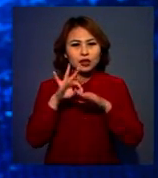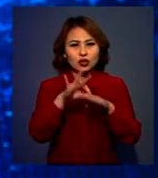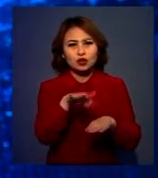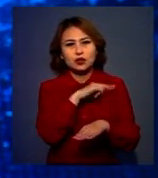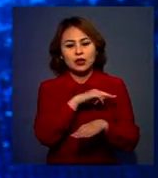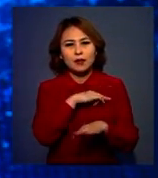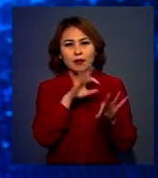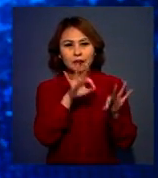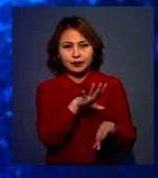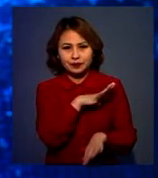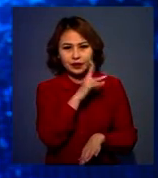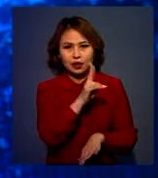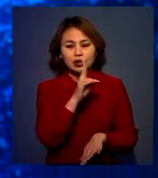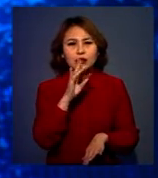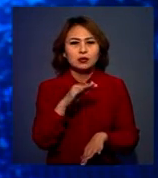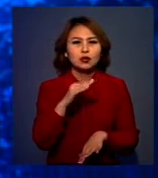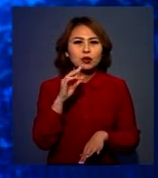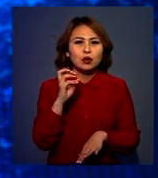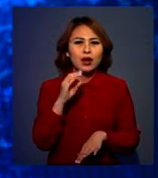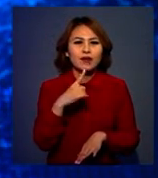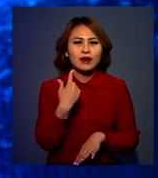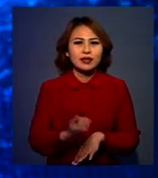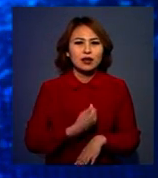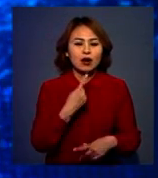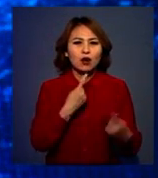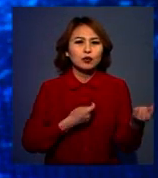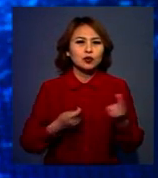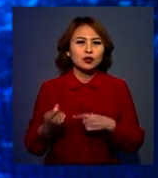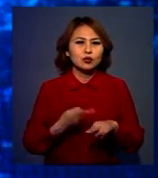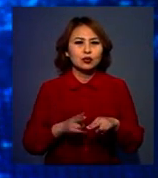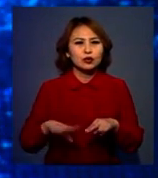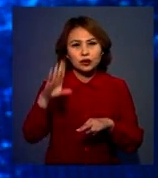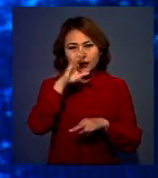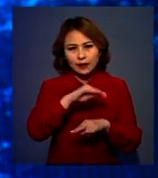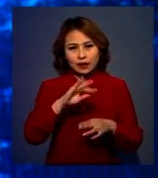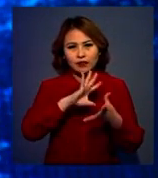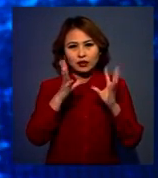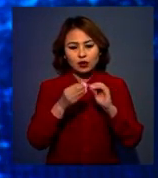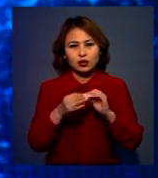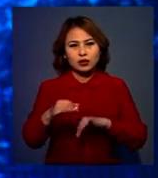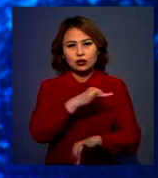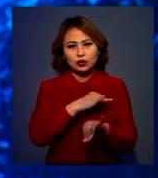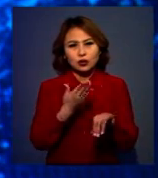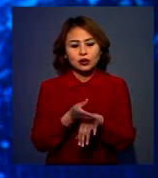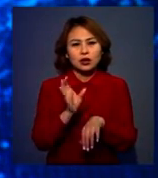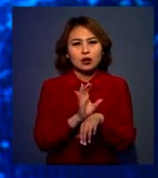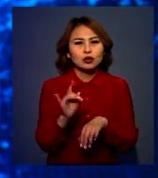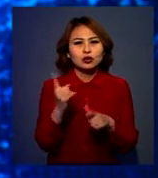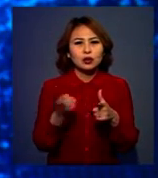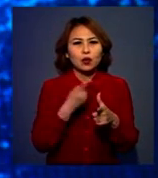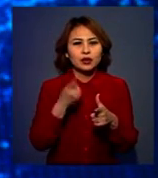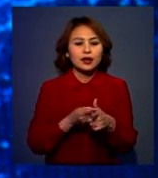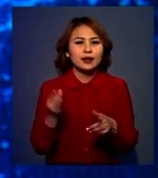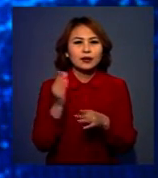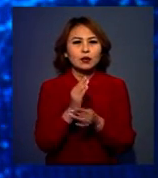жүргізіп жатқан жұмыстар баяндалды. Қасым-Жомарт Тоқаев әскери қауіп тудыру мүмкін жағдайларды талдау шараларын күшейту және қарулы